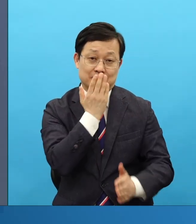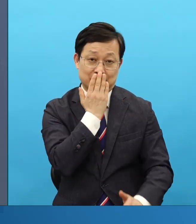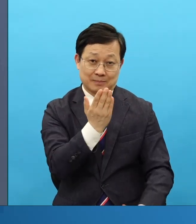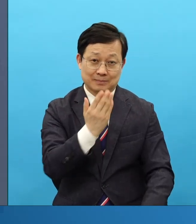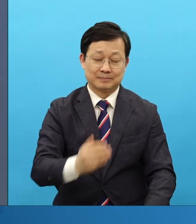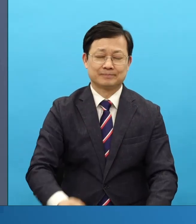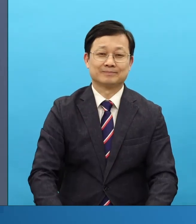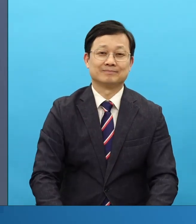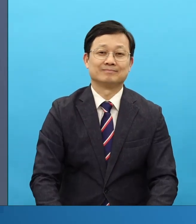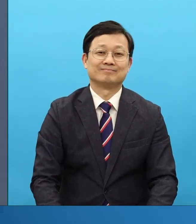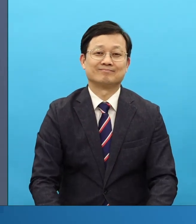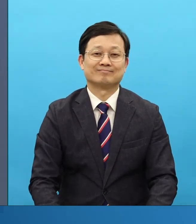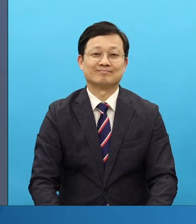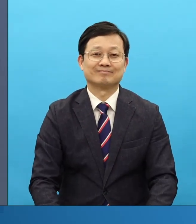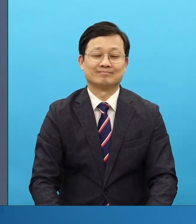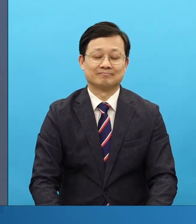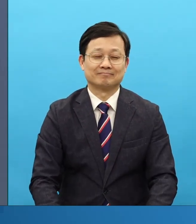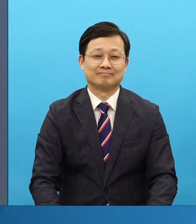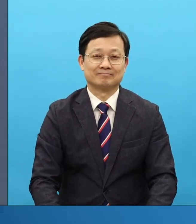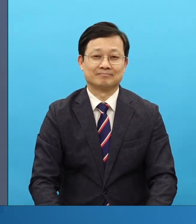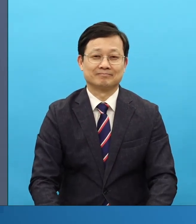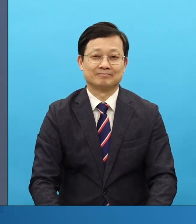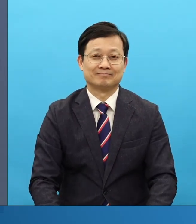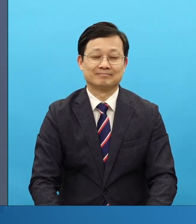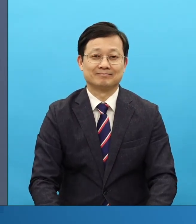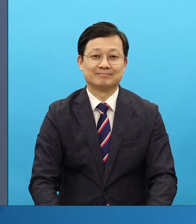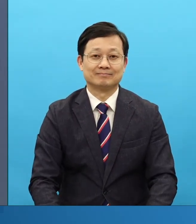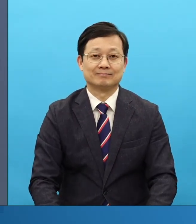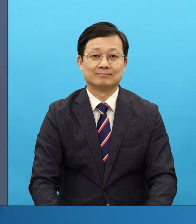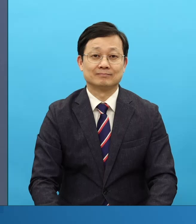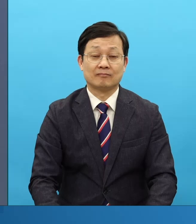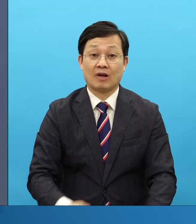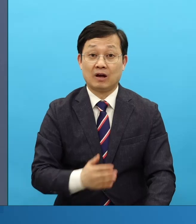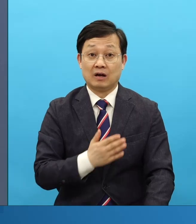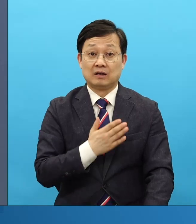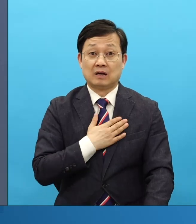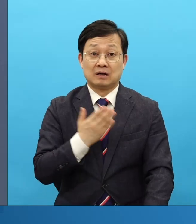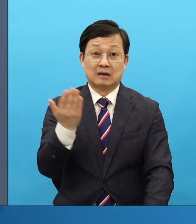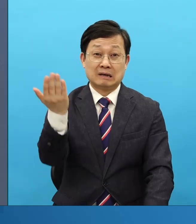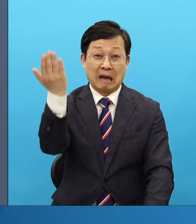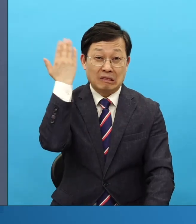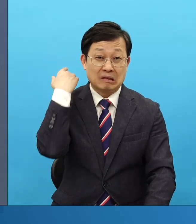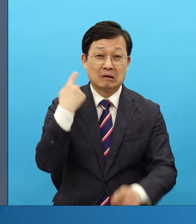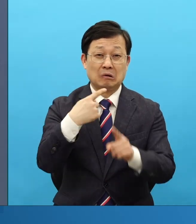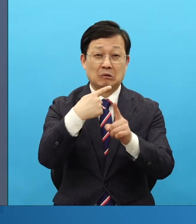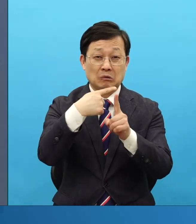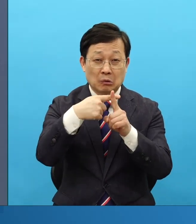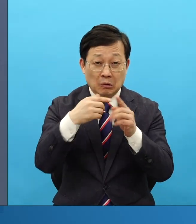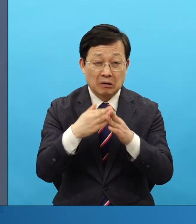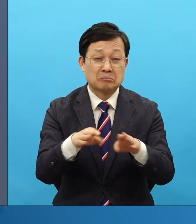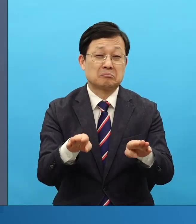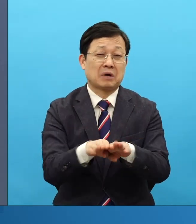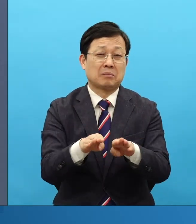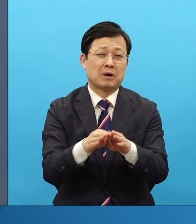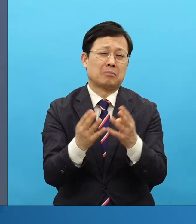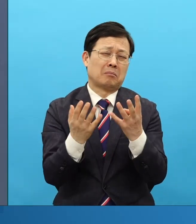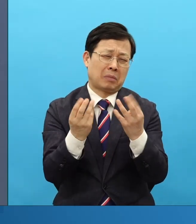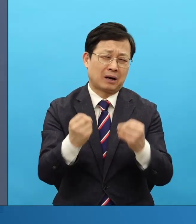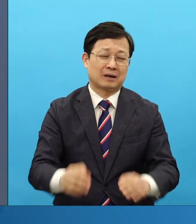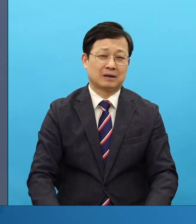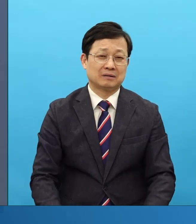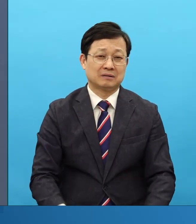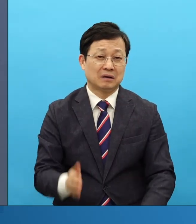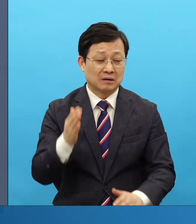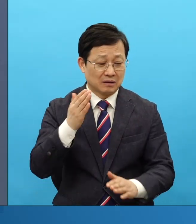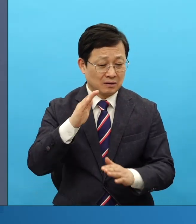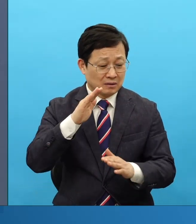answers. 저는 옛날에 이렇게 뭐 교회 안 갈 때 많았고요. 어릴 때 가서 뭐 예배 드려도 예배 잘 안